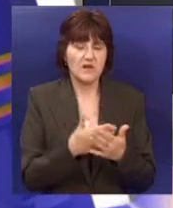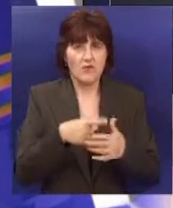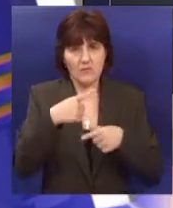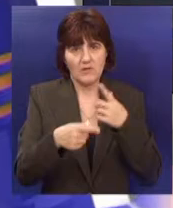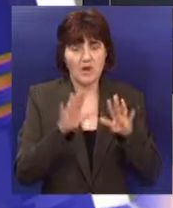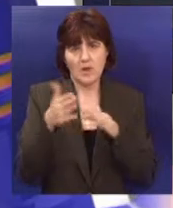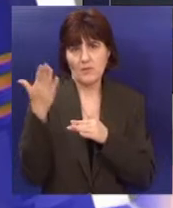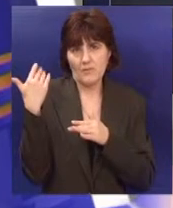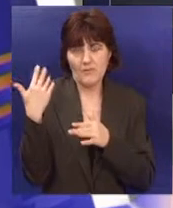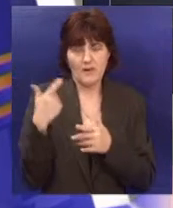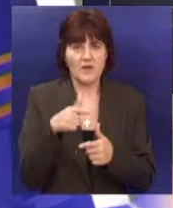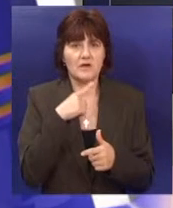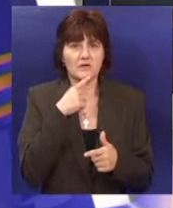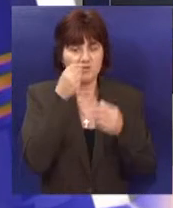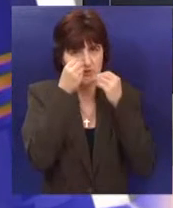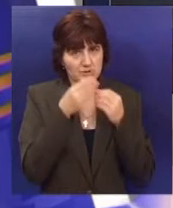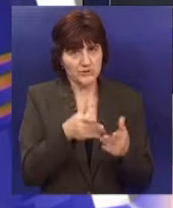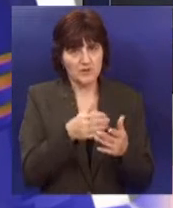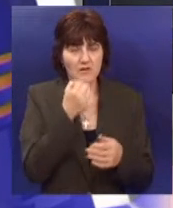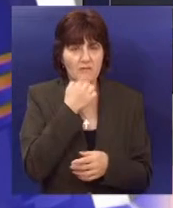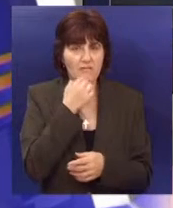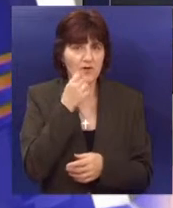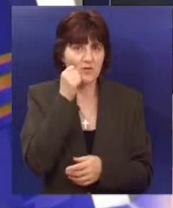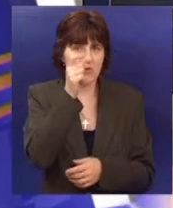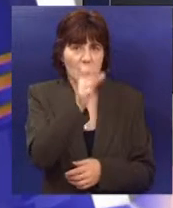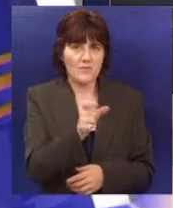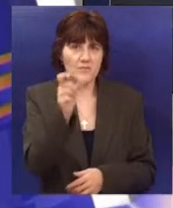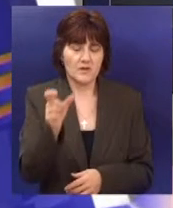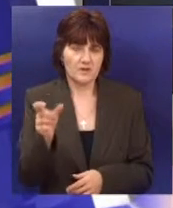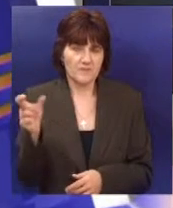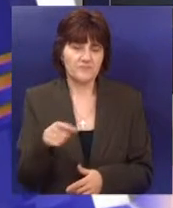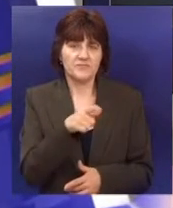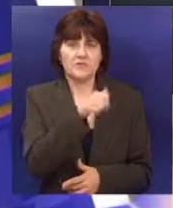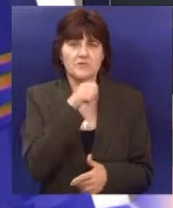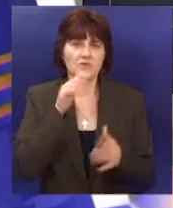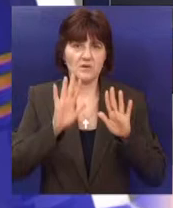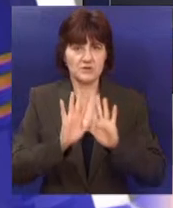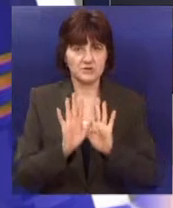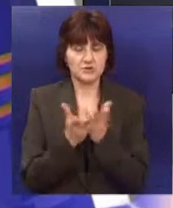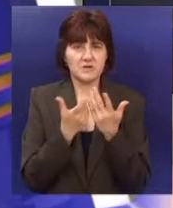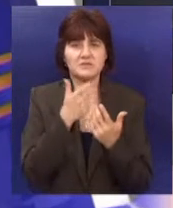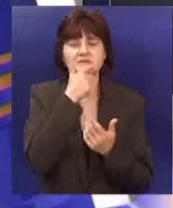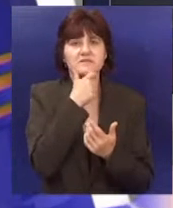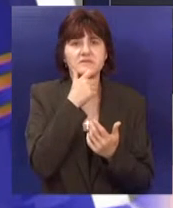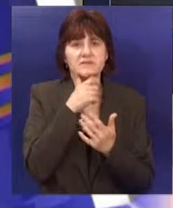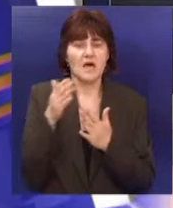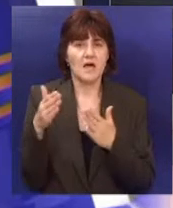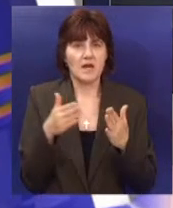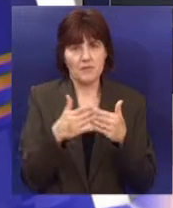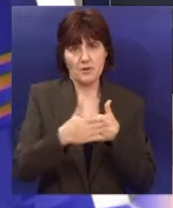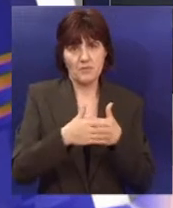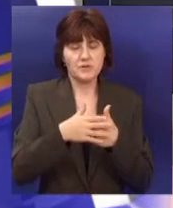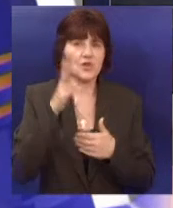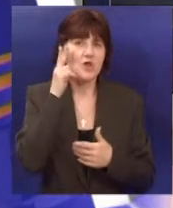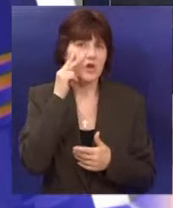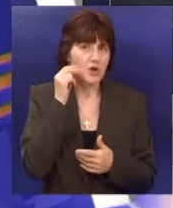po njihovom mišljenju favorizuje prerađivačku industriju na štetu poljoprivrednih proizvođača. U blokadi su stari put Subotica, Novi